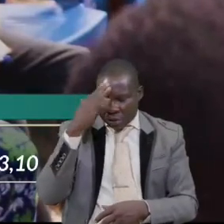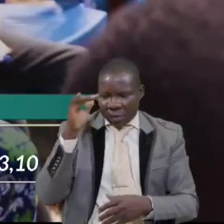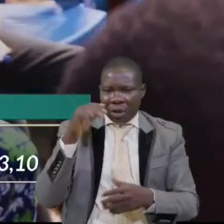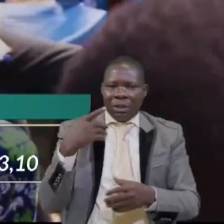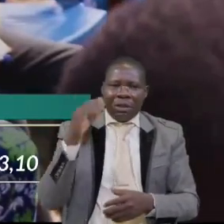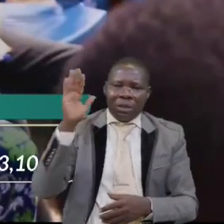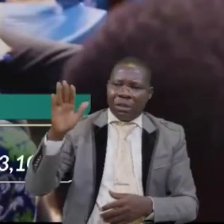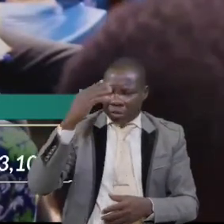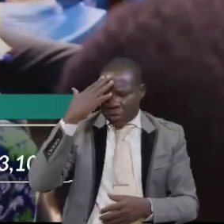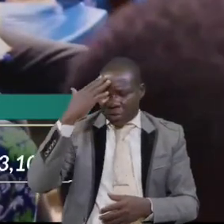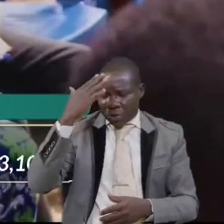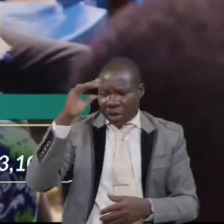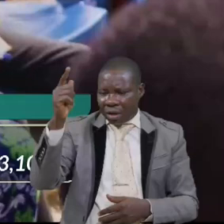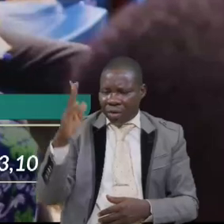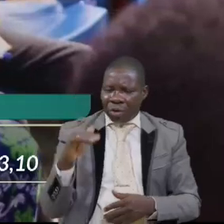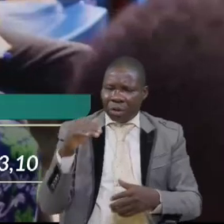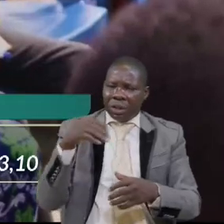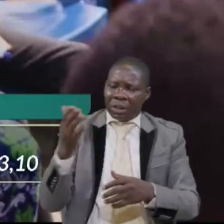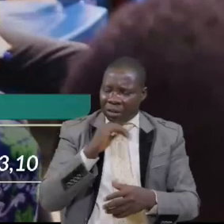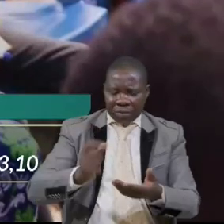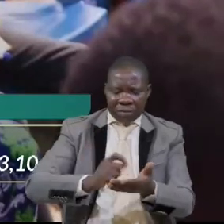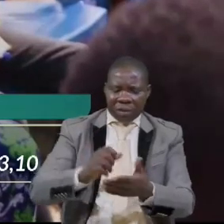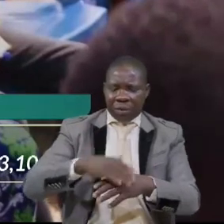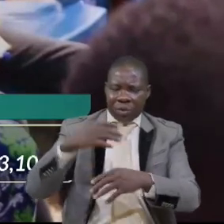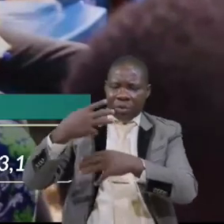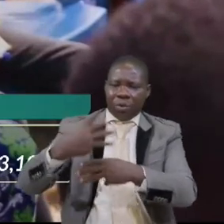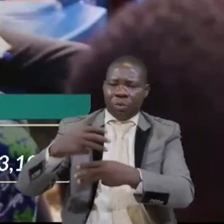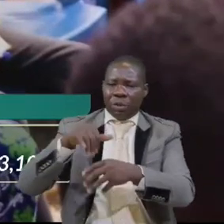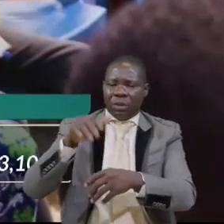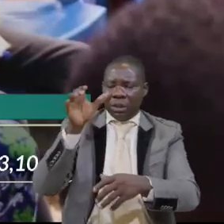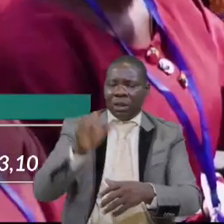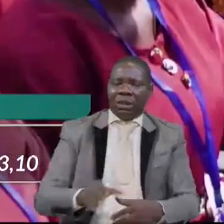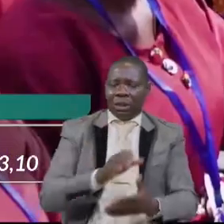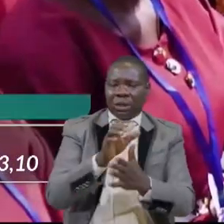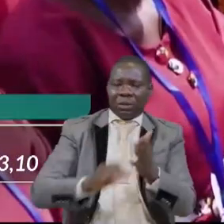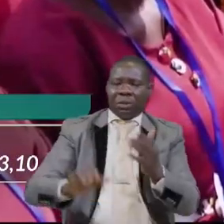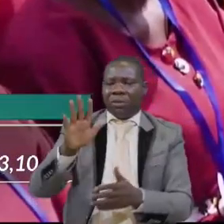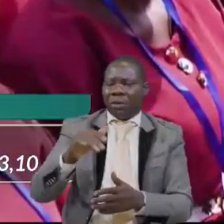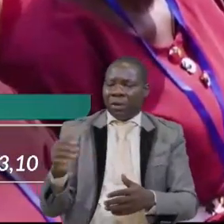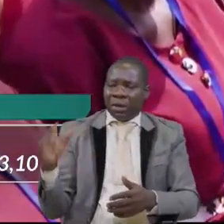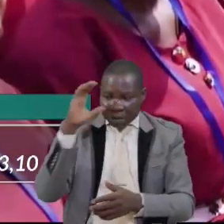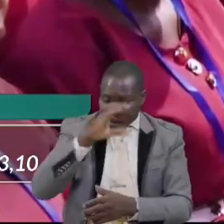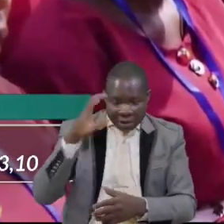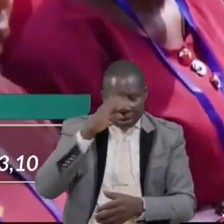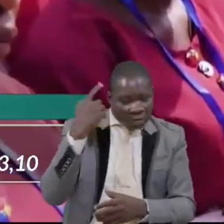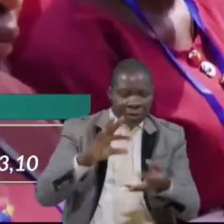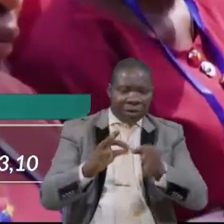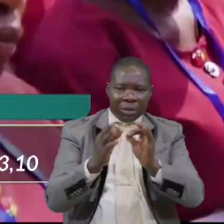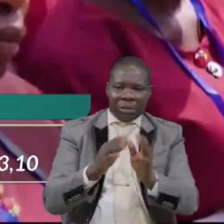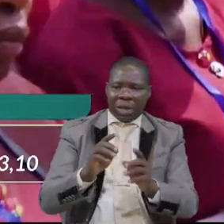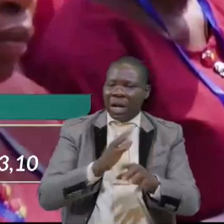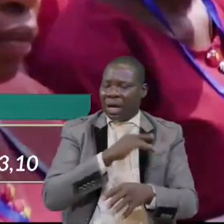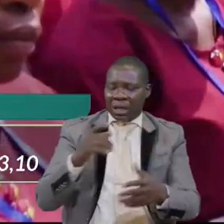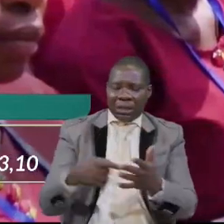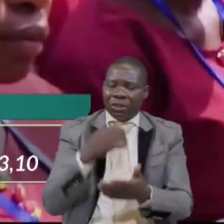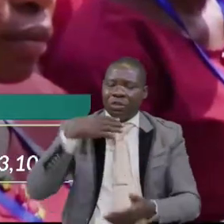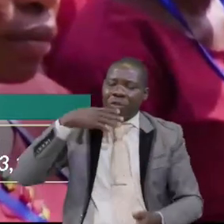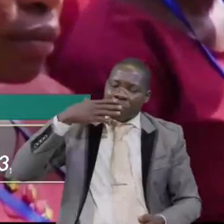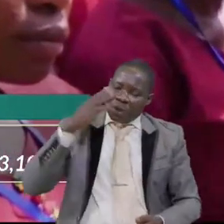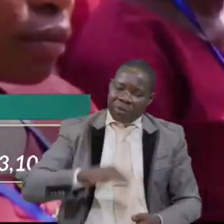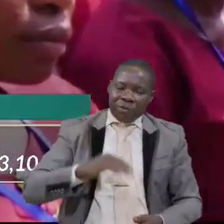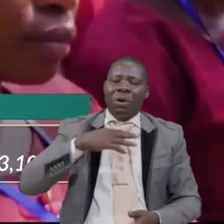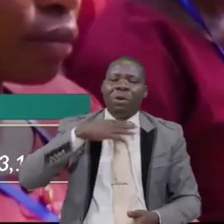le chapitre 5. Maintenant, on cherche un interprète. Et maintenant, cet homme profane, Belshazzar, il avait tellement peur.